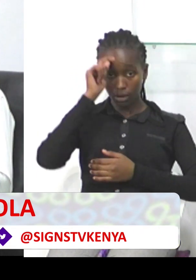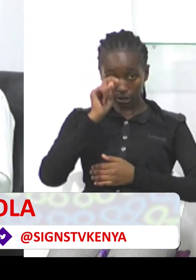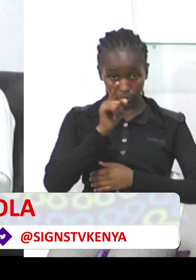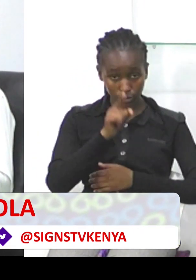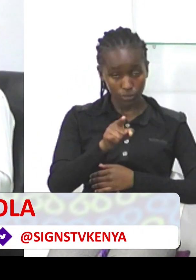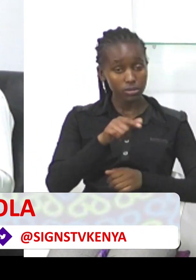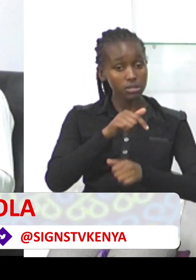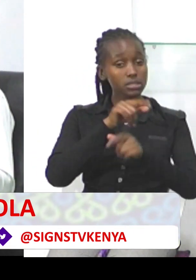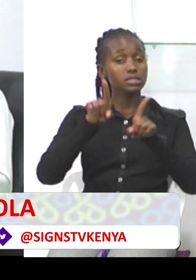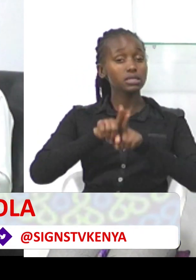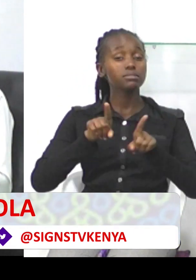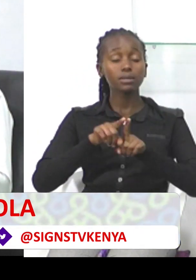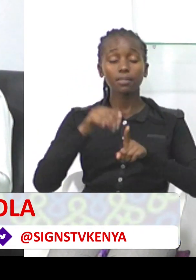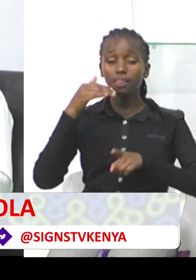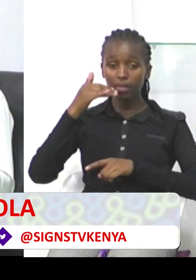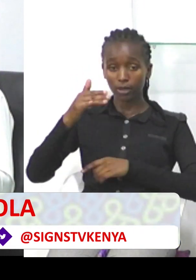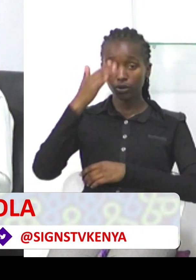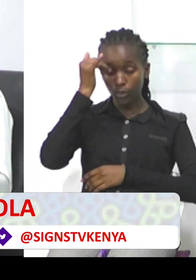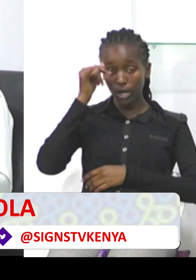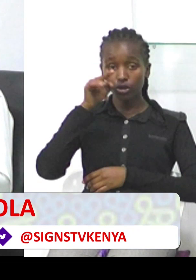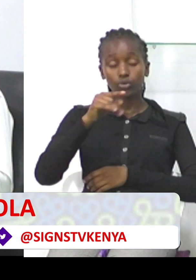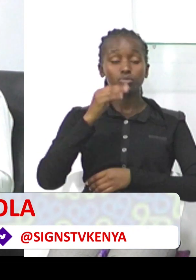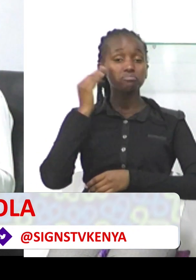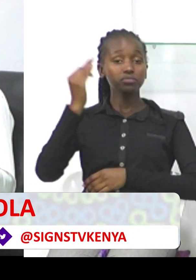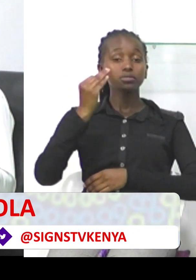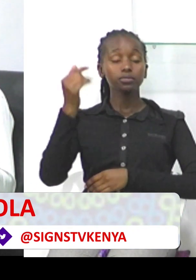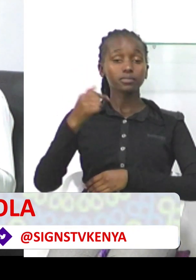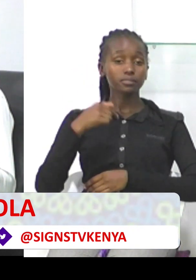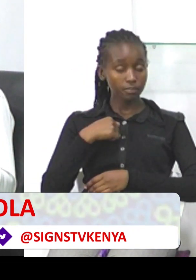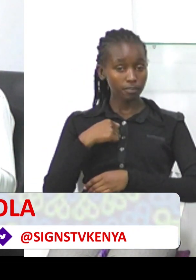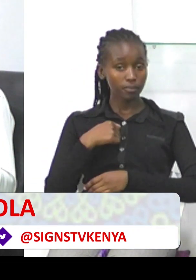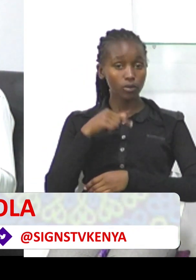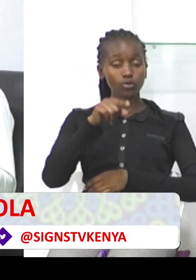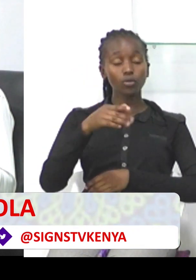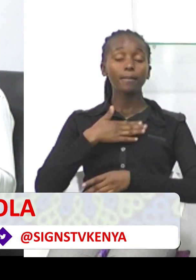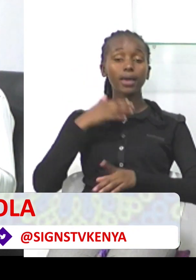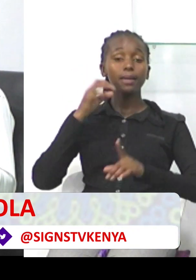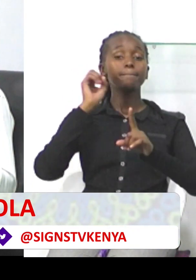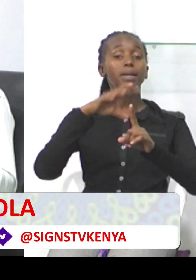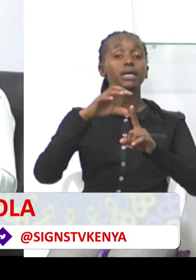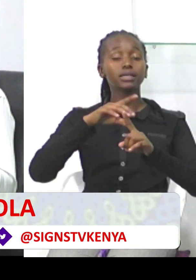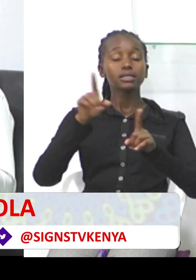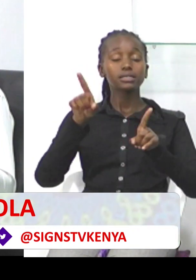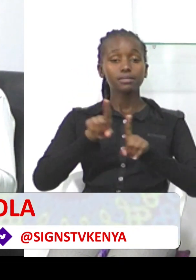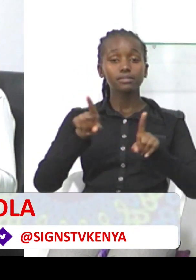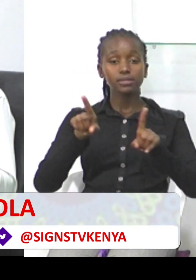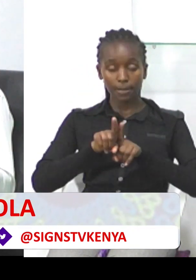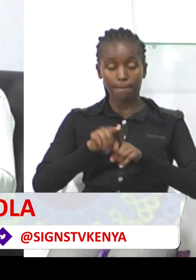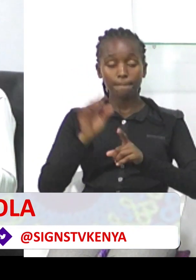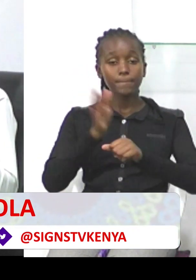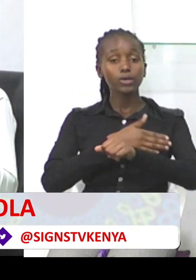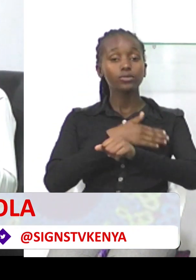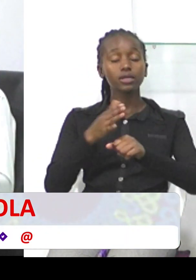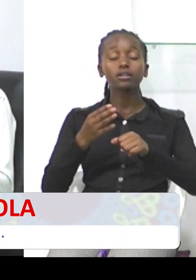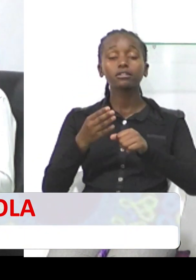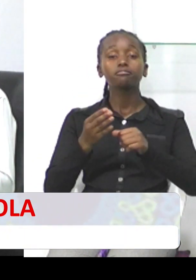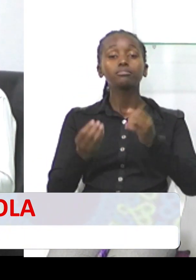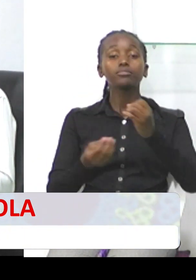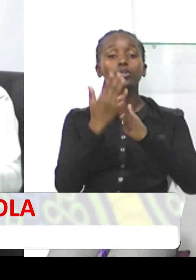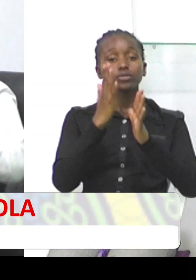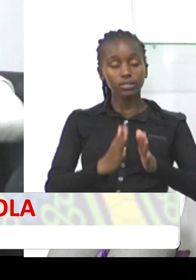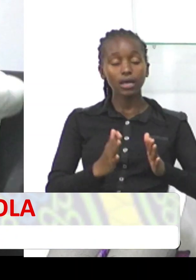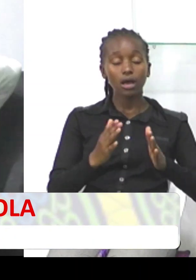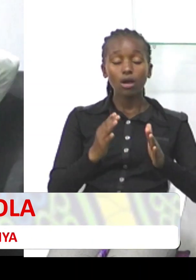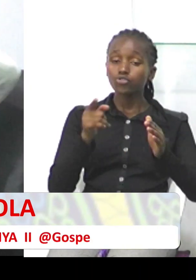kukua mchungaji wangu, that's my mentor good. Na my music executive pamoja na Mama